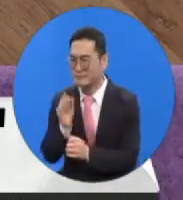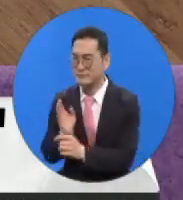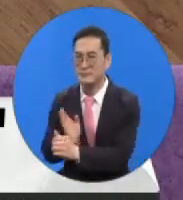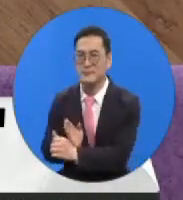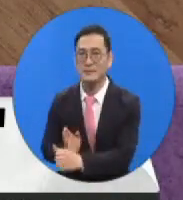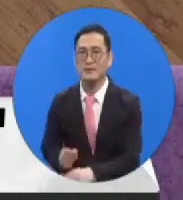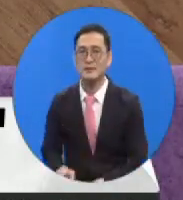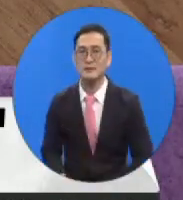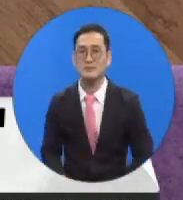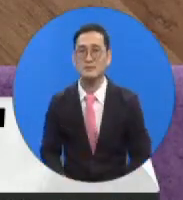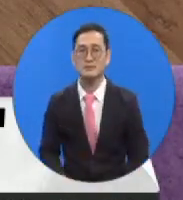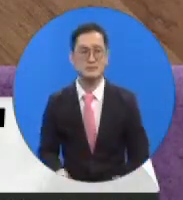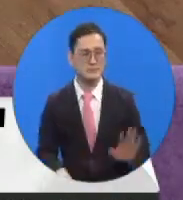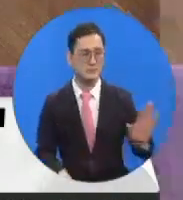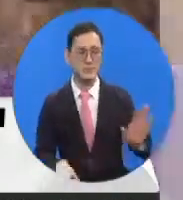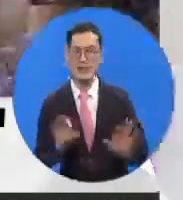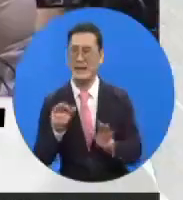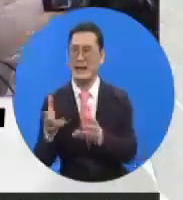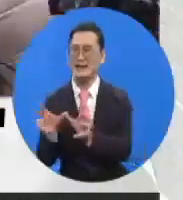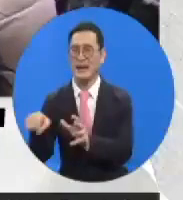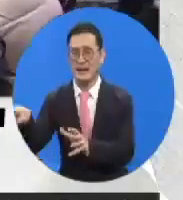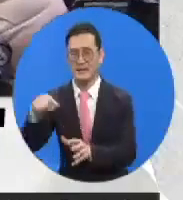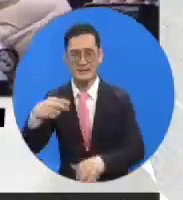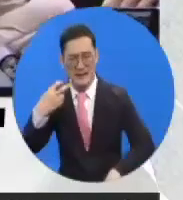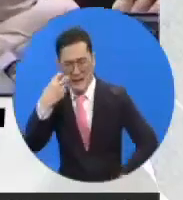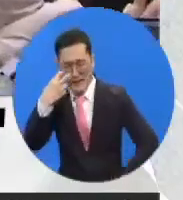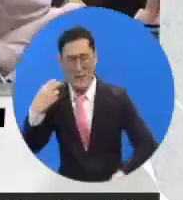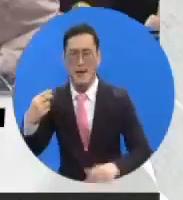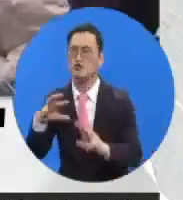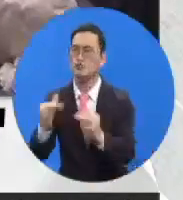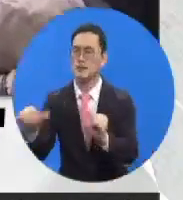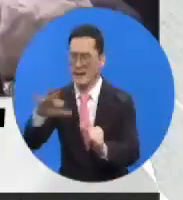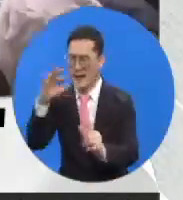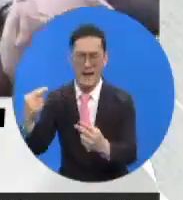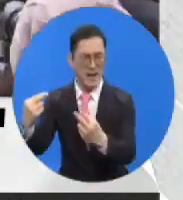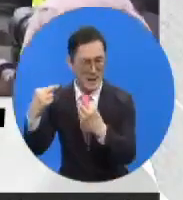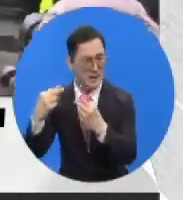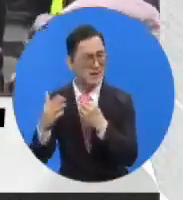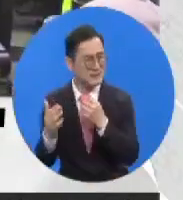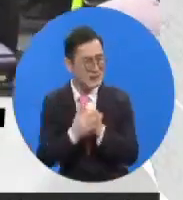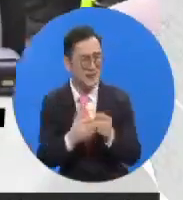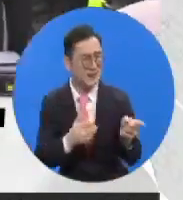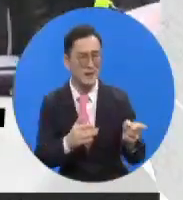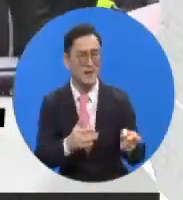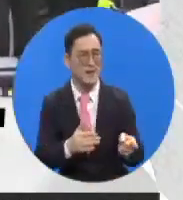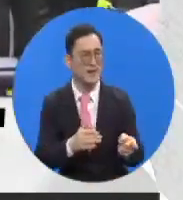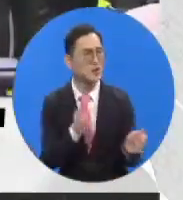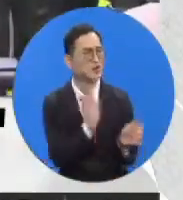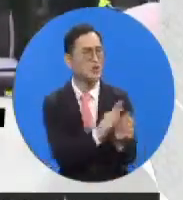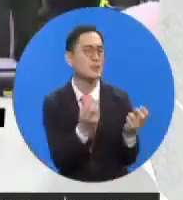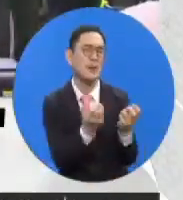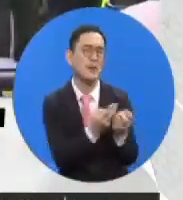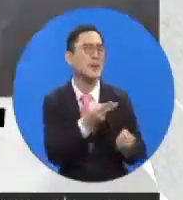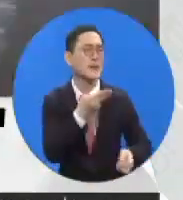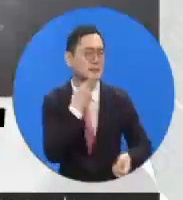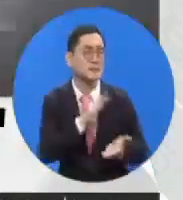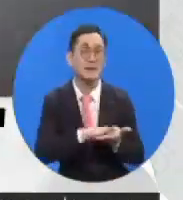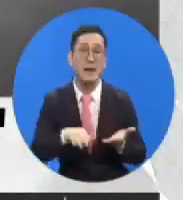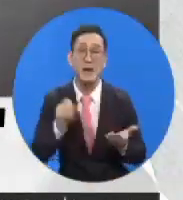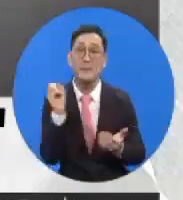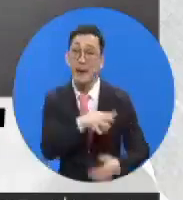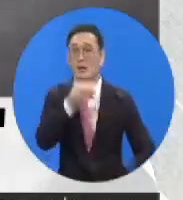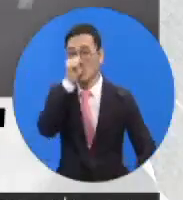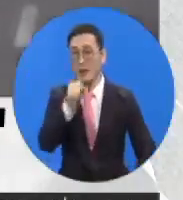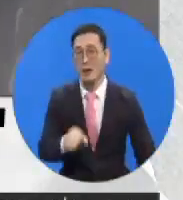국민이 주시라고 했고 너무나 증거가 명백해서 어떻게 해줄 수 있는 방법이 없다 이런 식으로 얘기했다고 한다면 제가 볼 땐 별 문제가